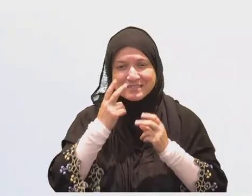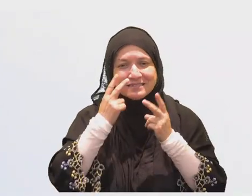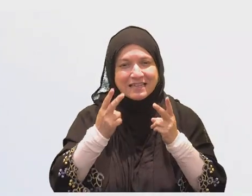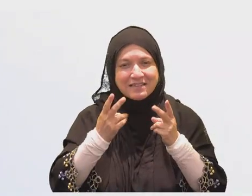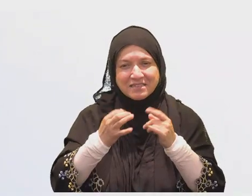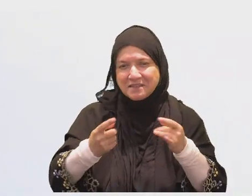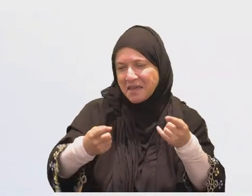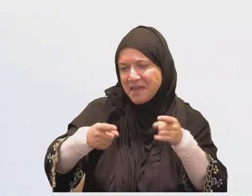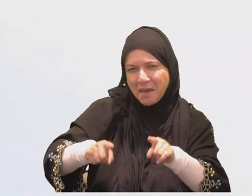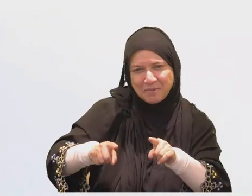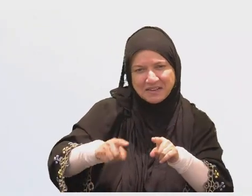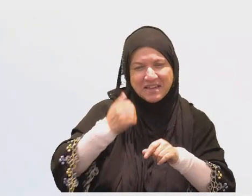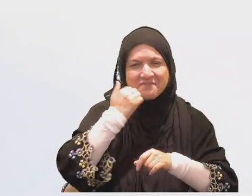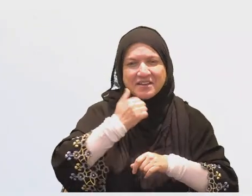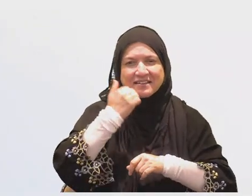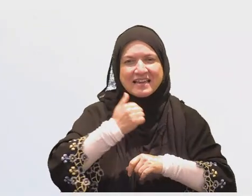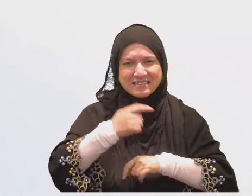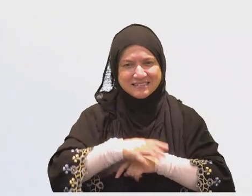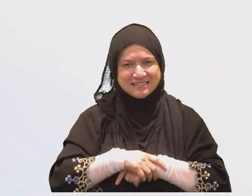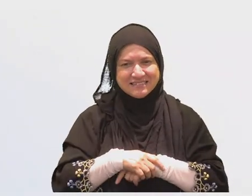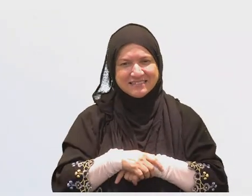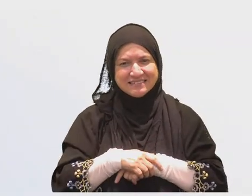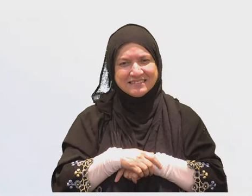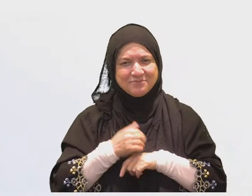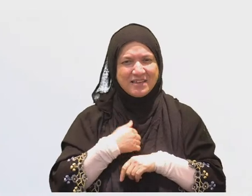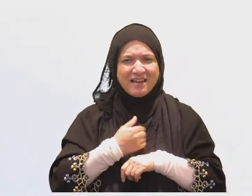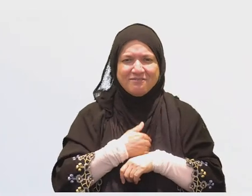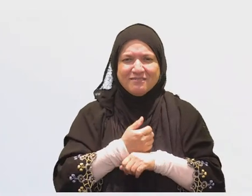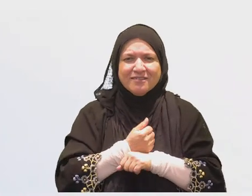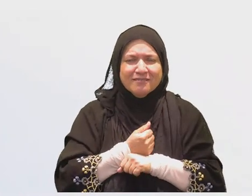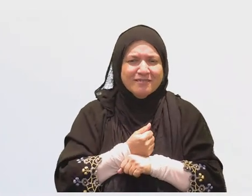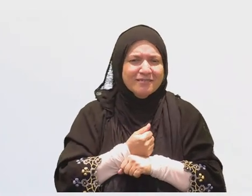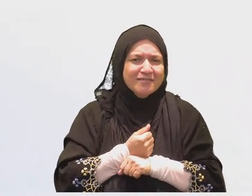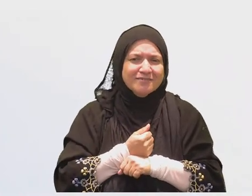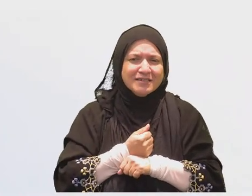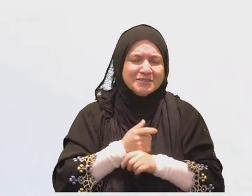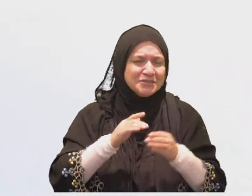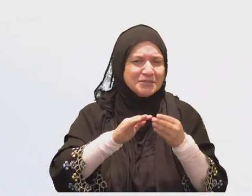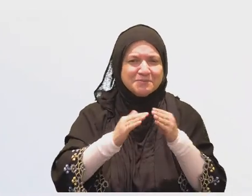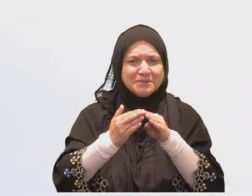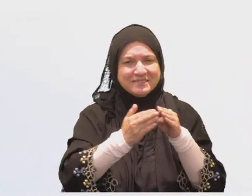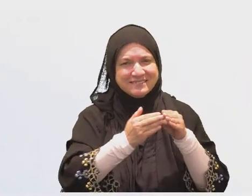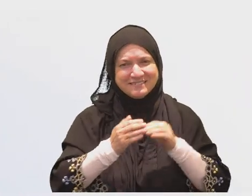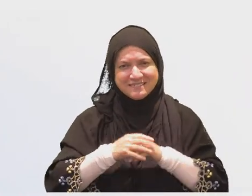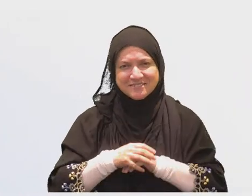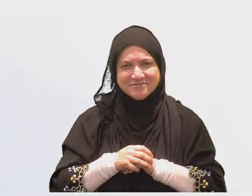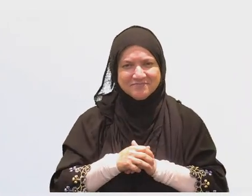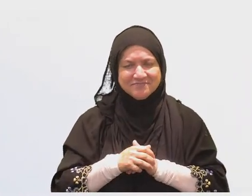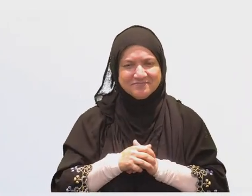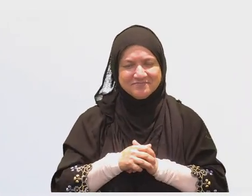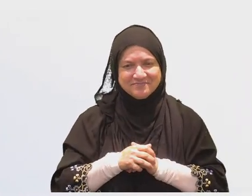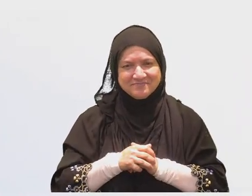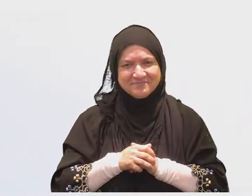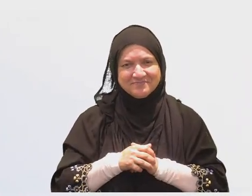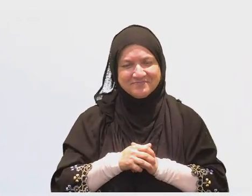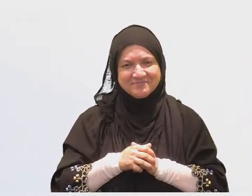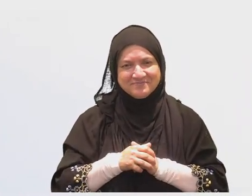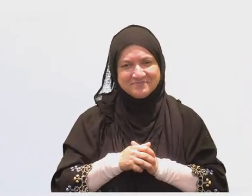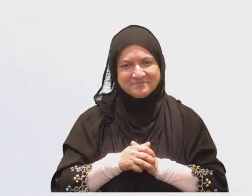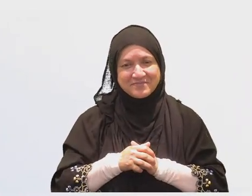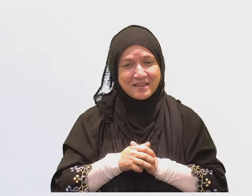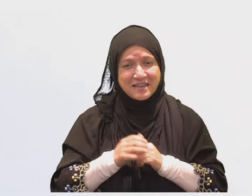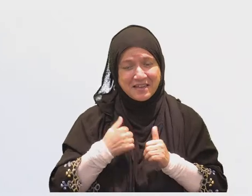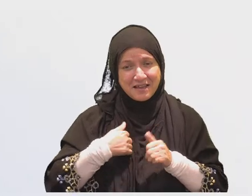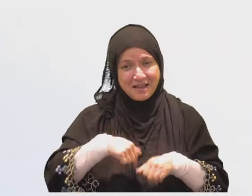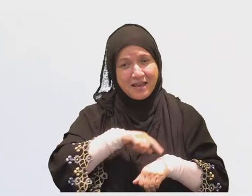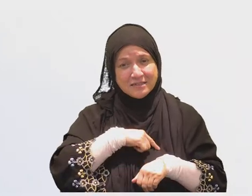a loving community. مَثَلُ الْمُؤْمِنِينَ Mercy. في تودي تراحمهم في